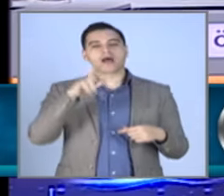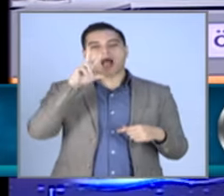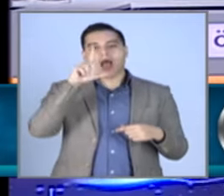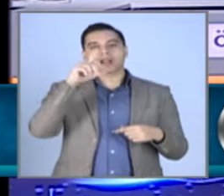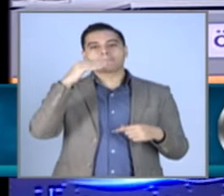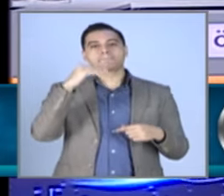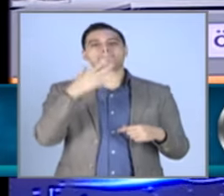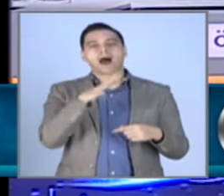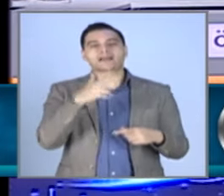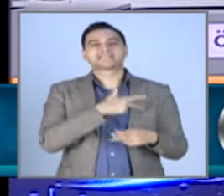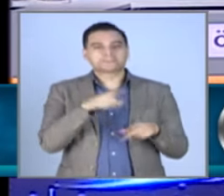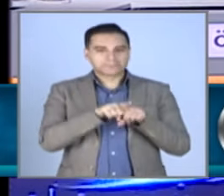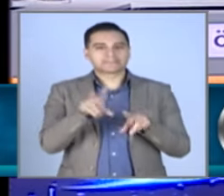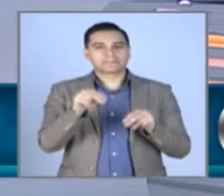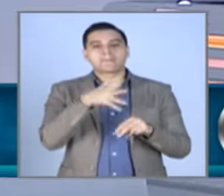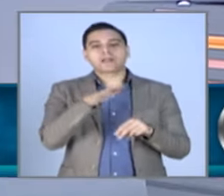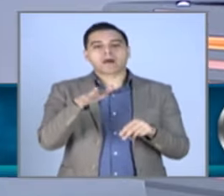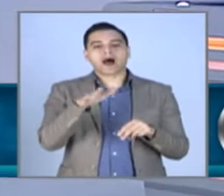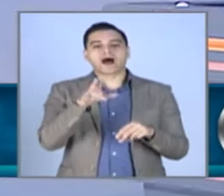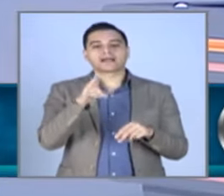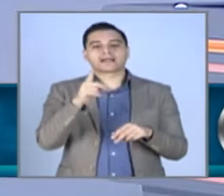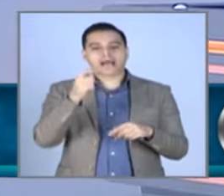البحرية ينتمي؟